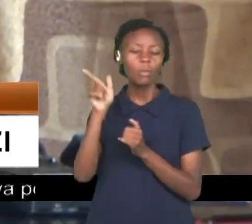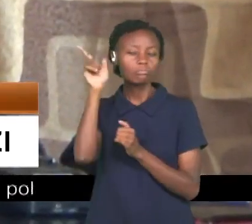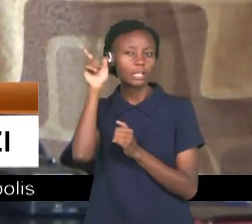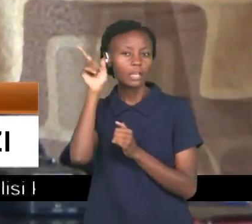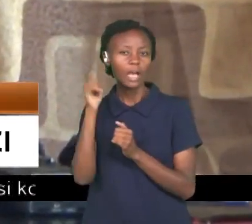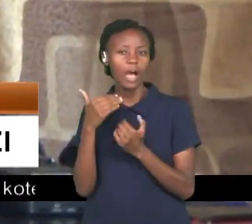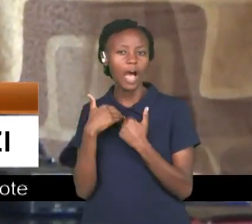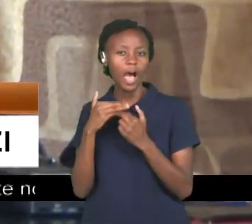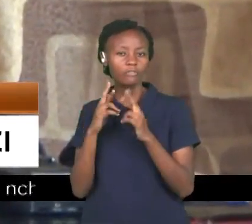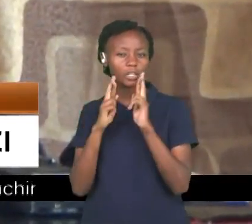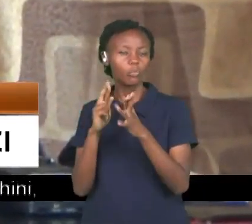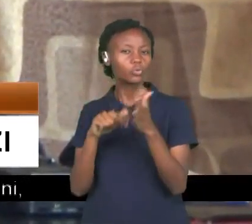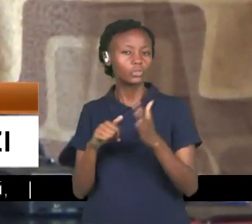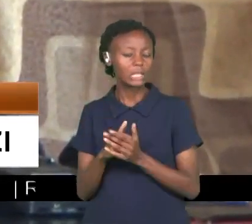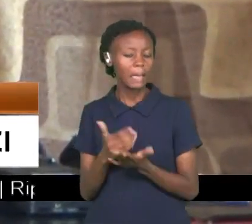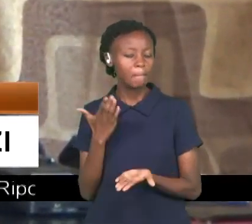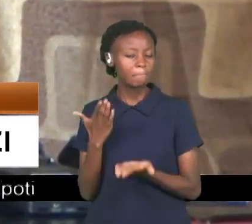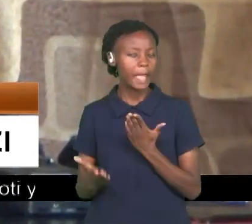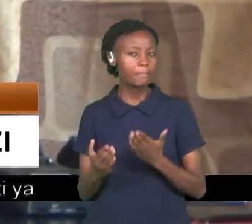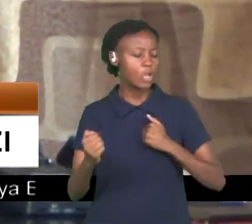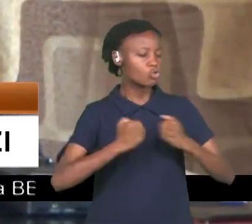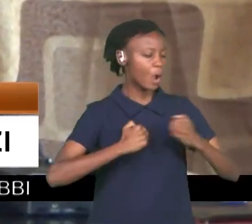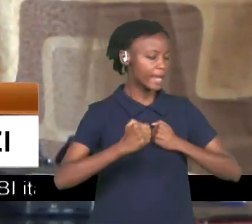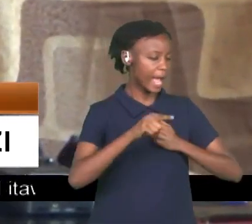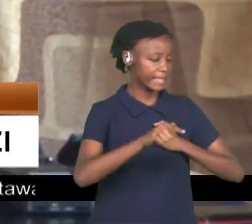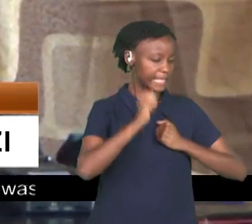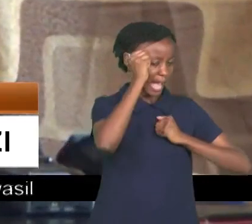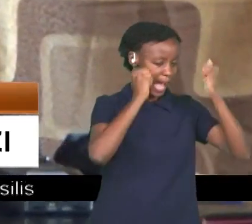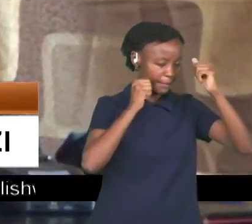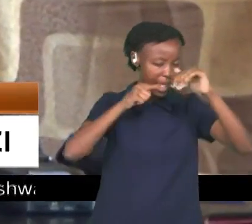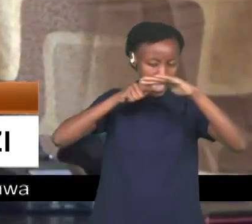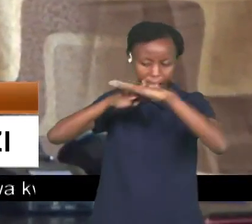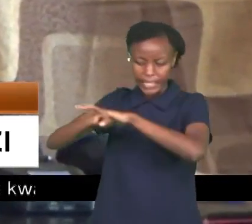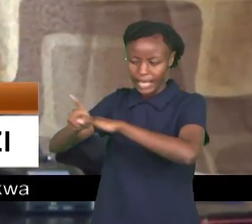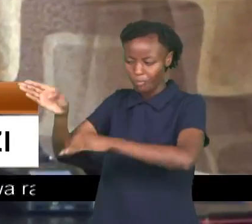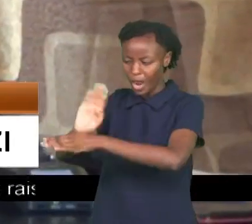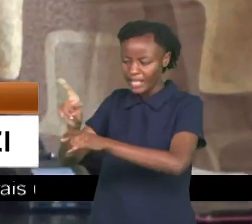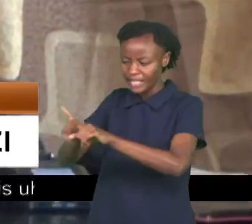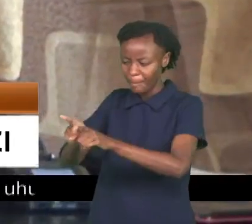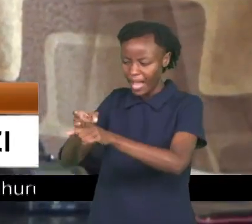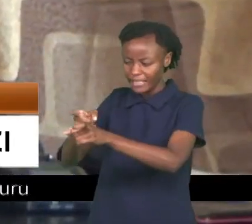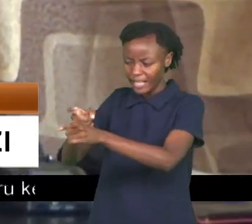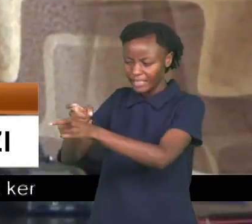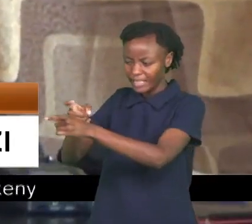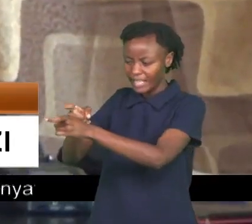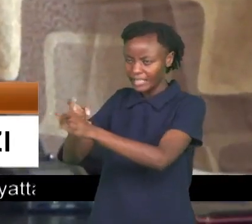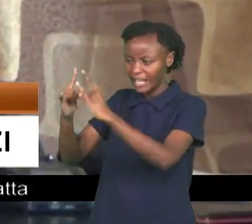na kubaini kuwa wanajeshi wa Rwanda walivuka mpaka na kuja Burundi kushambulia kambi la jeshi la